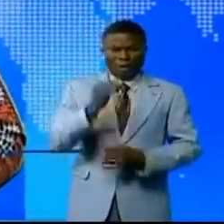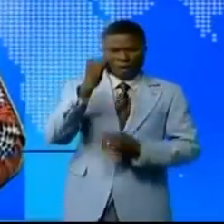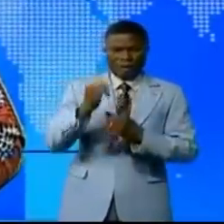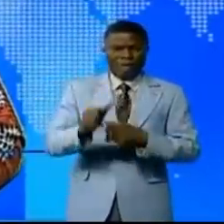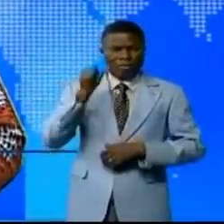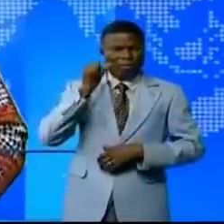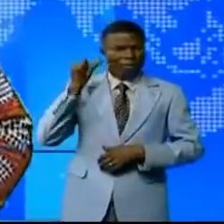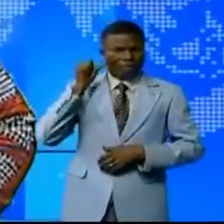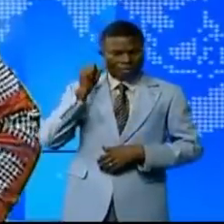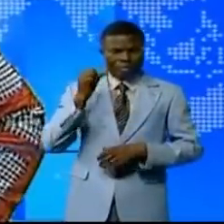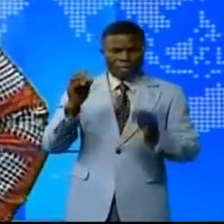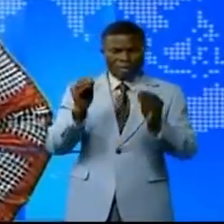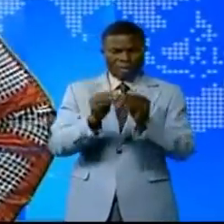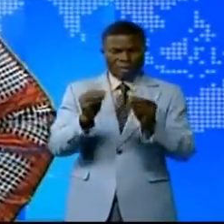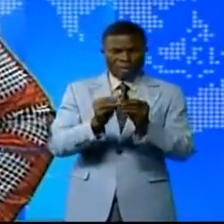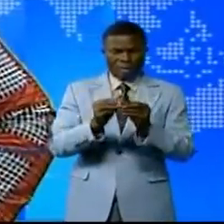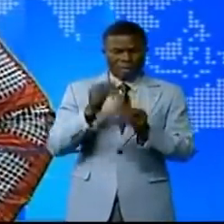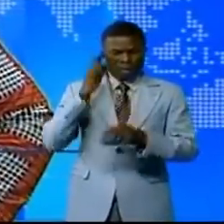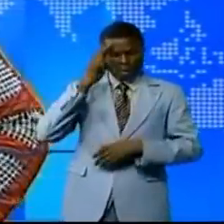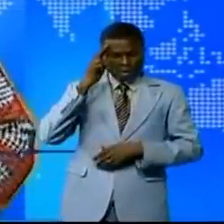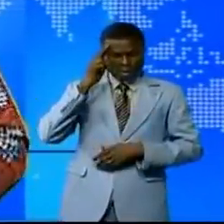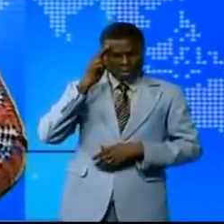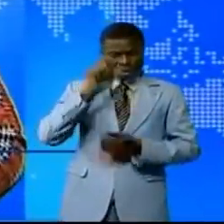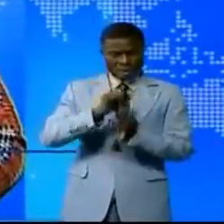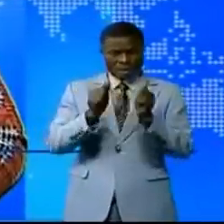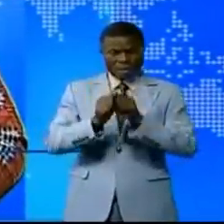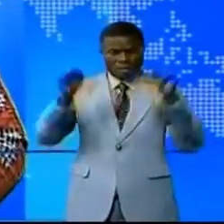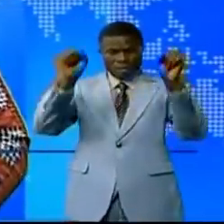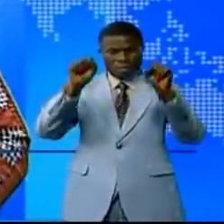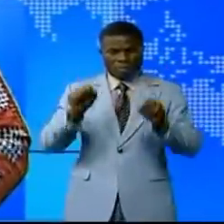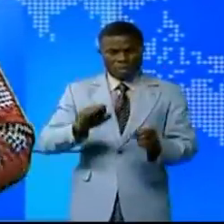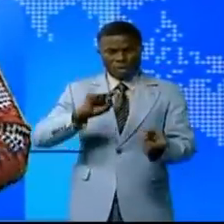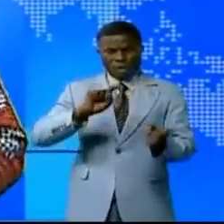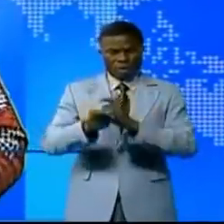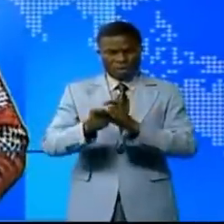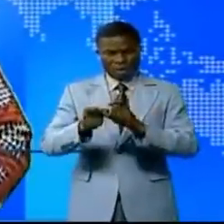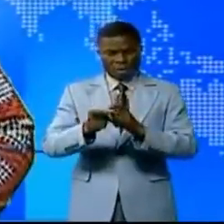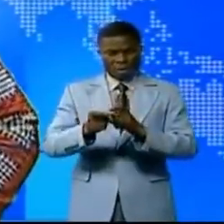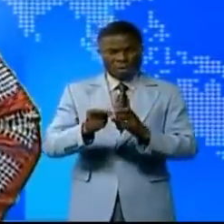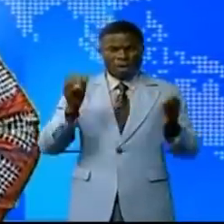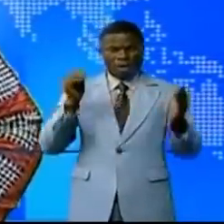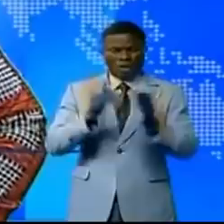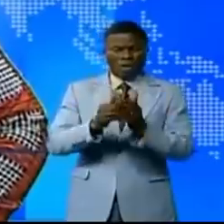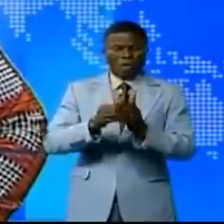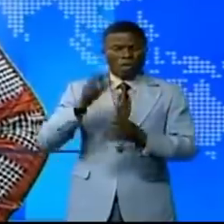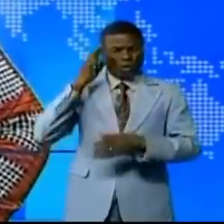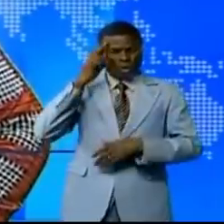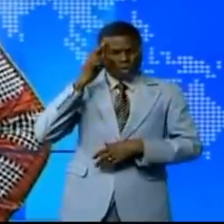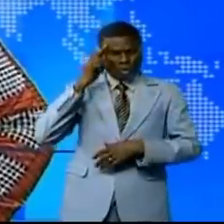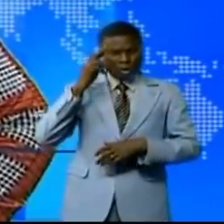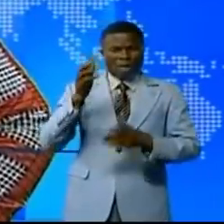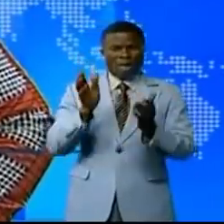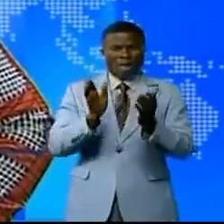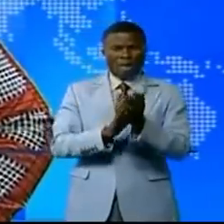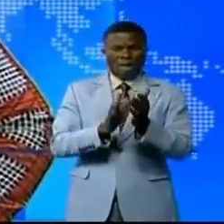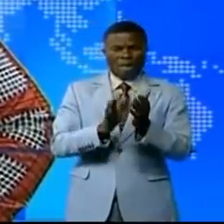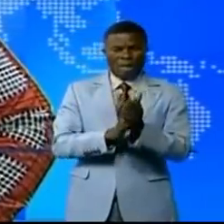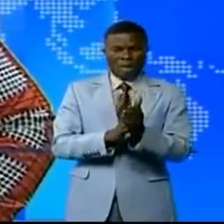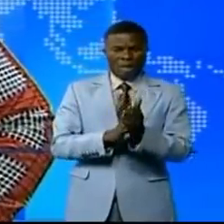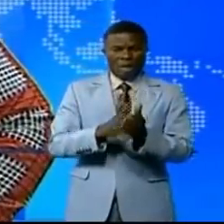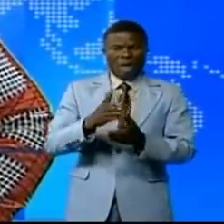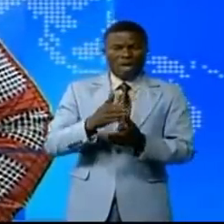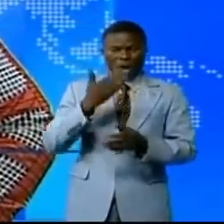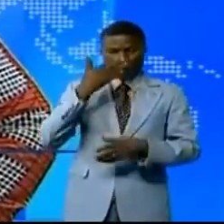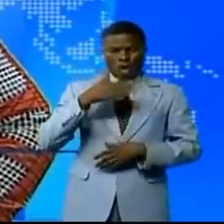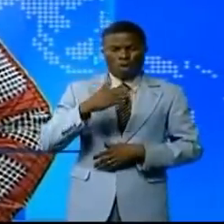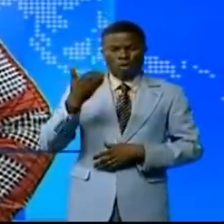Clôturière de l'atelier des réflexions sur le système de référence et contre-référence dans les établissements des soins des zones